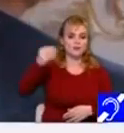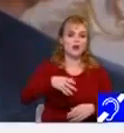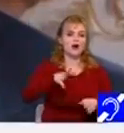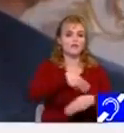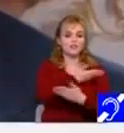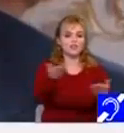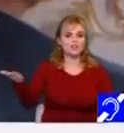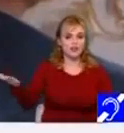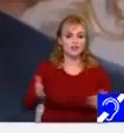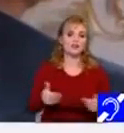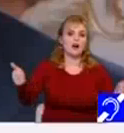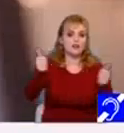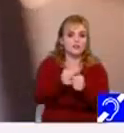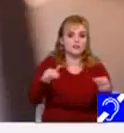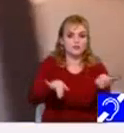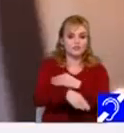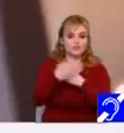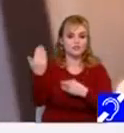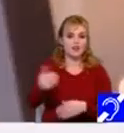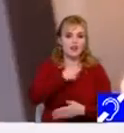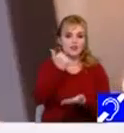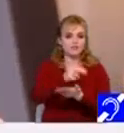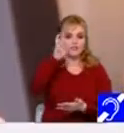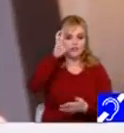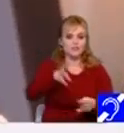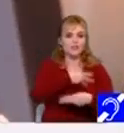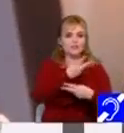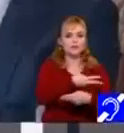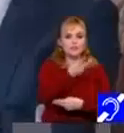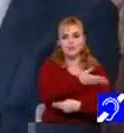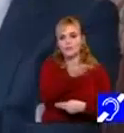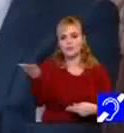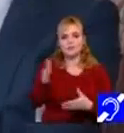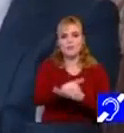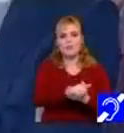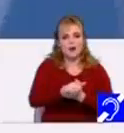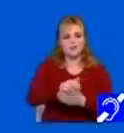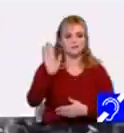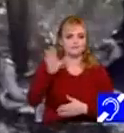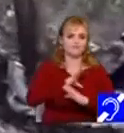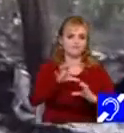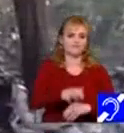rostit mesajul de revelion alături de soția sa. Șeful statului le-a urat cetățenilor pace și prosperitate.